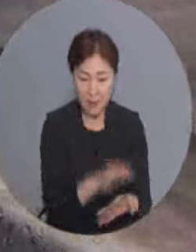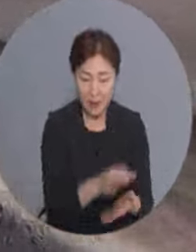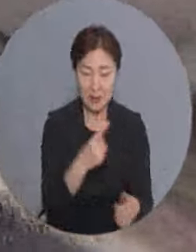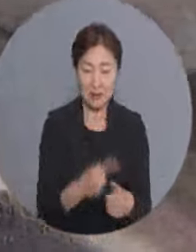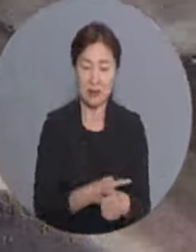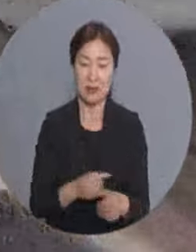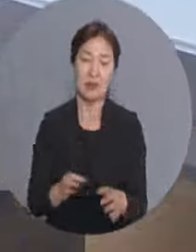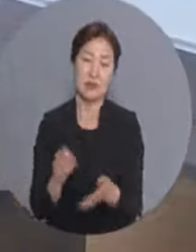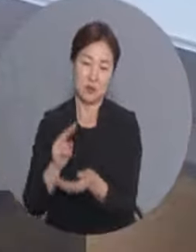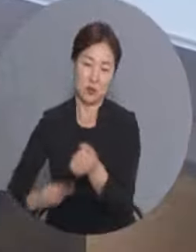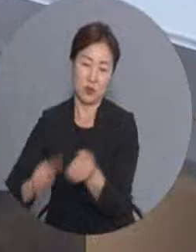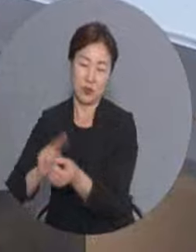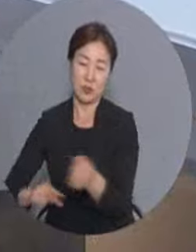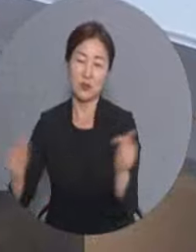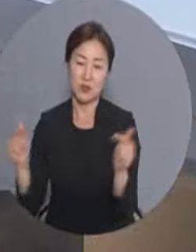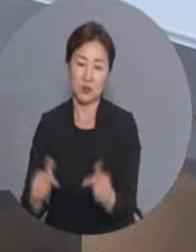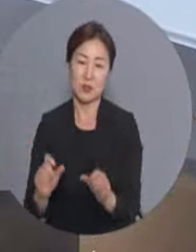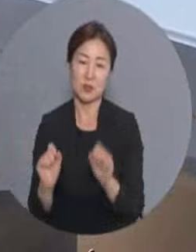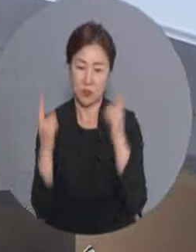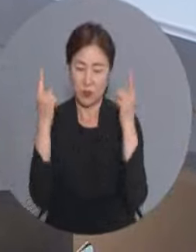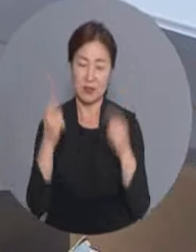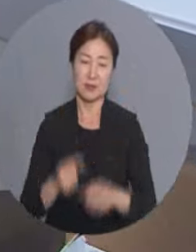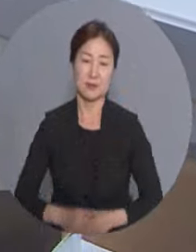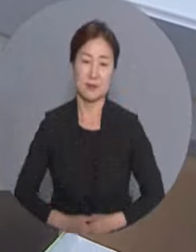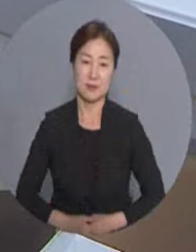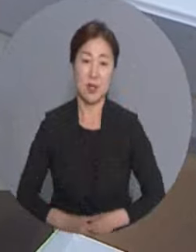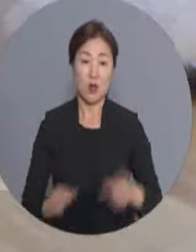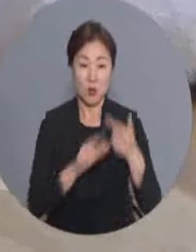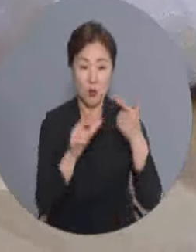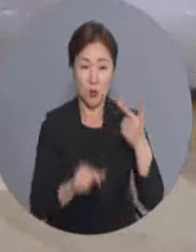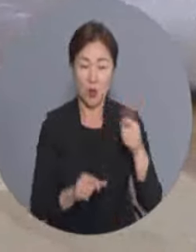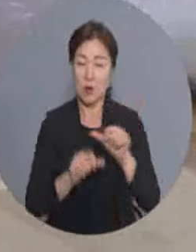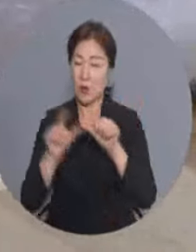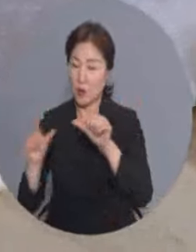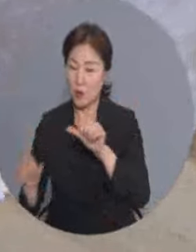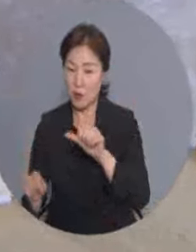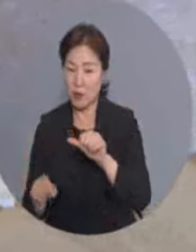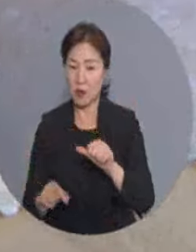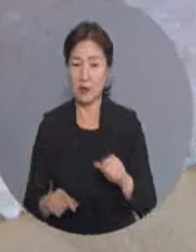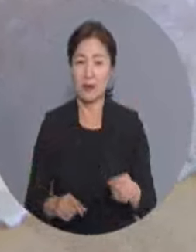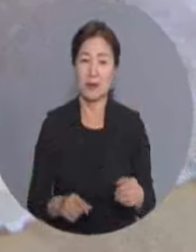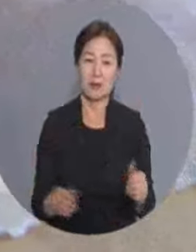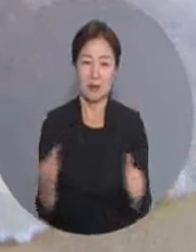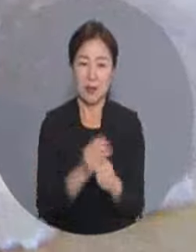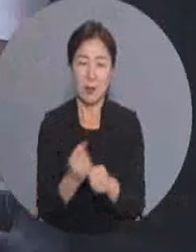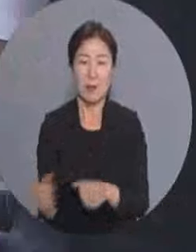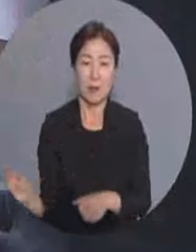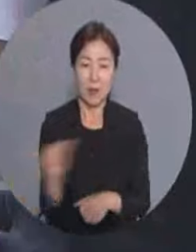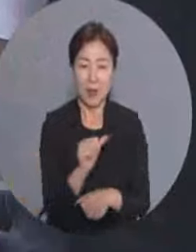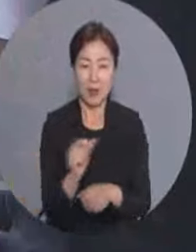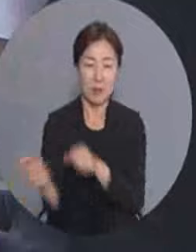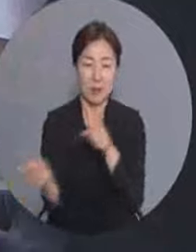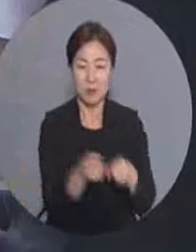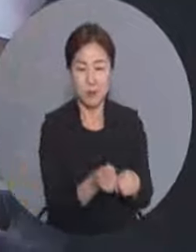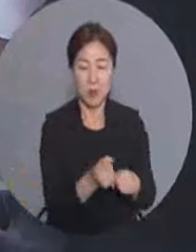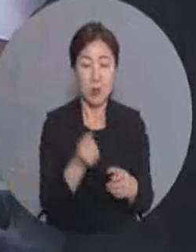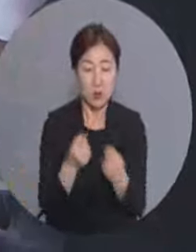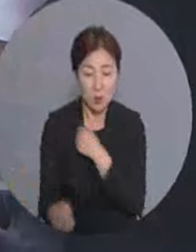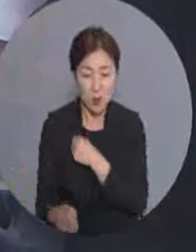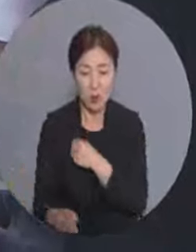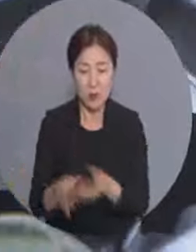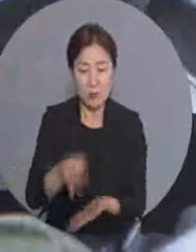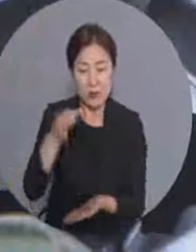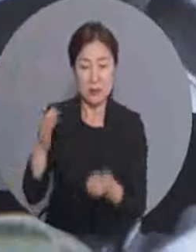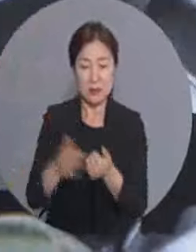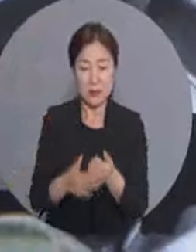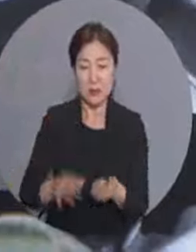수요가 준 것도 한몫하고 있습니다. 6월에서 5월로 어획 시기는 빨라졌지만 비싼 가격에 소비자 수요가